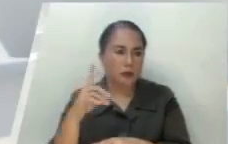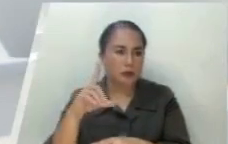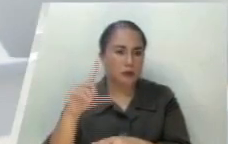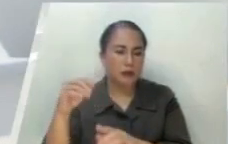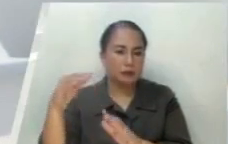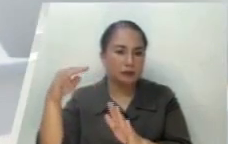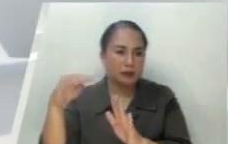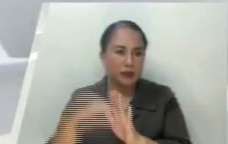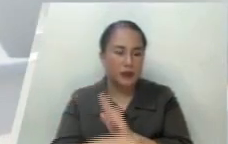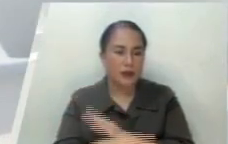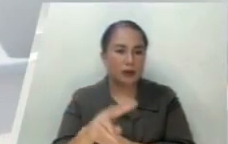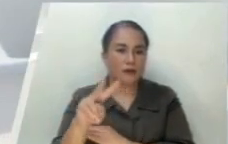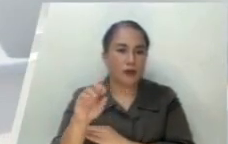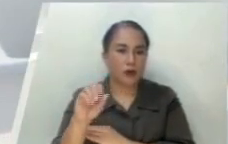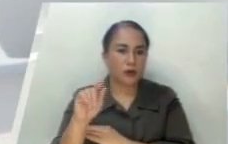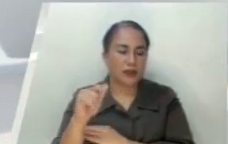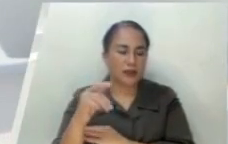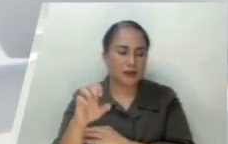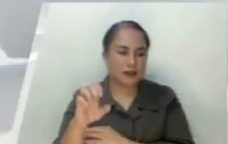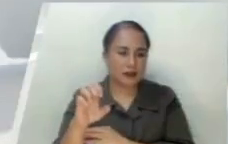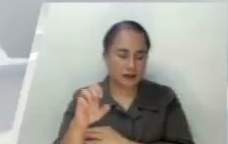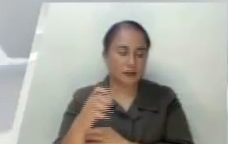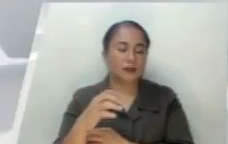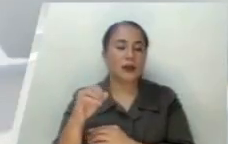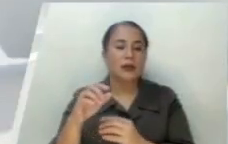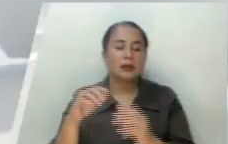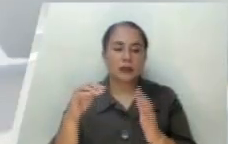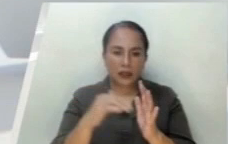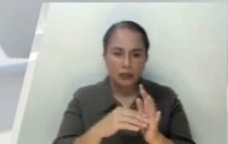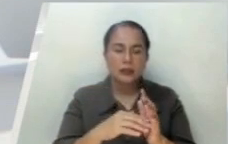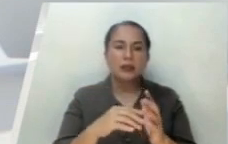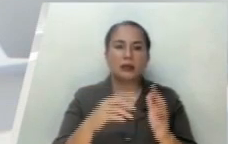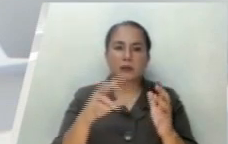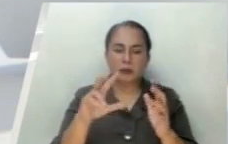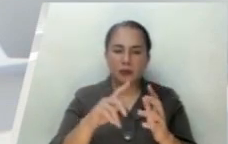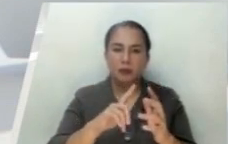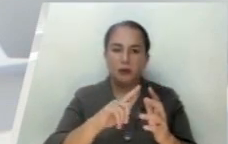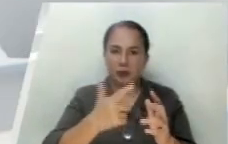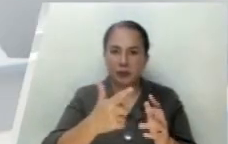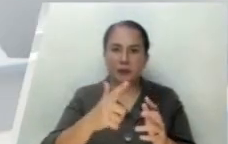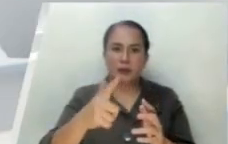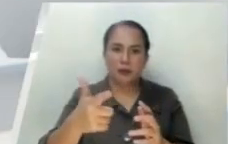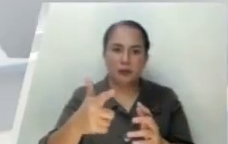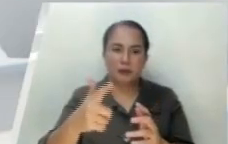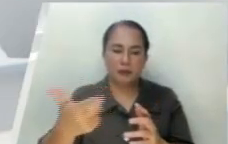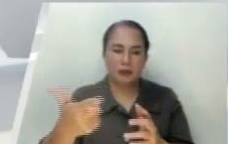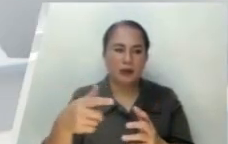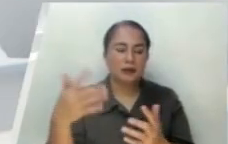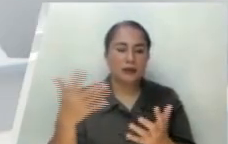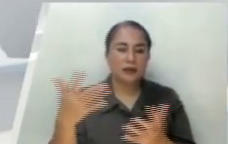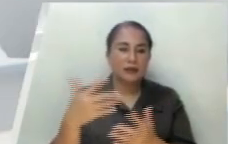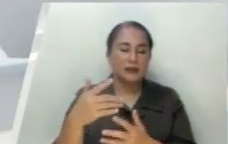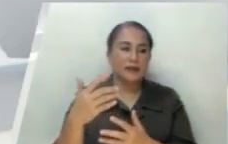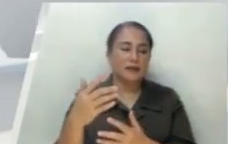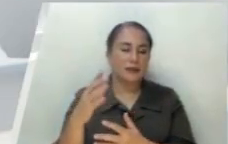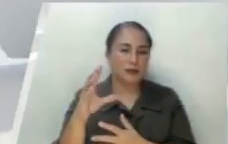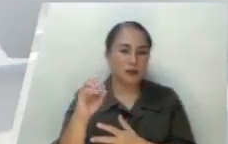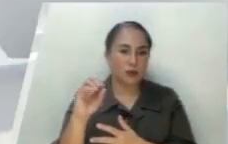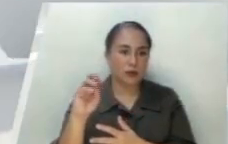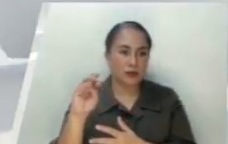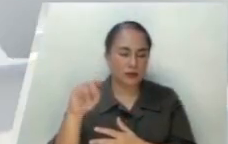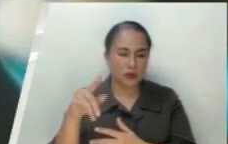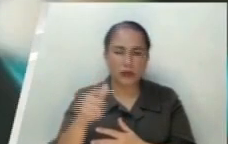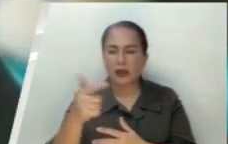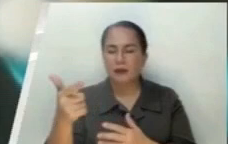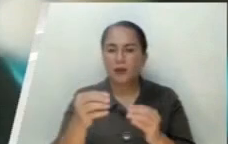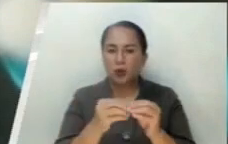boltahe sa Grid Kasabay nito nagtrip na rin ang planta ng PM con power corporation at iba pang mas maliliit